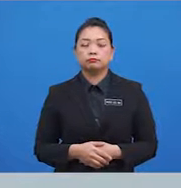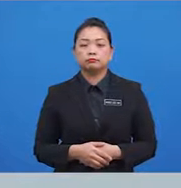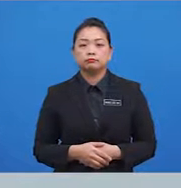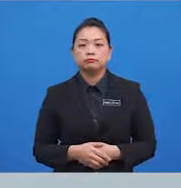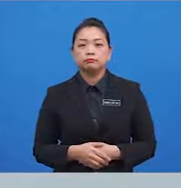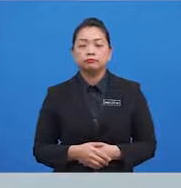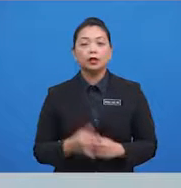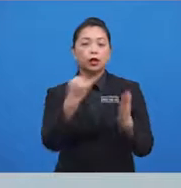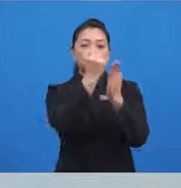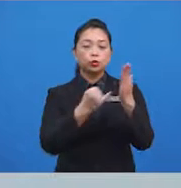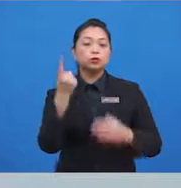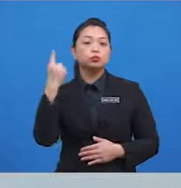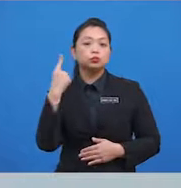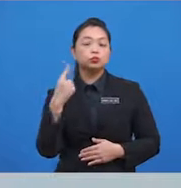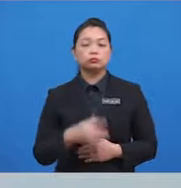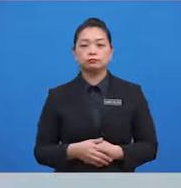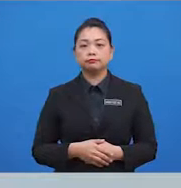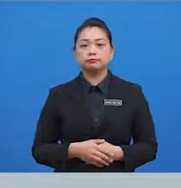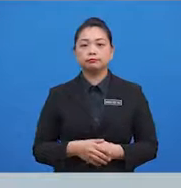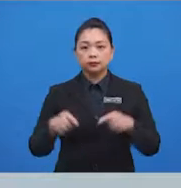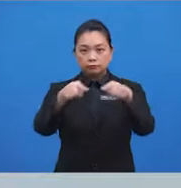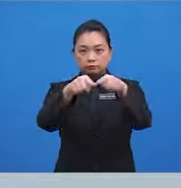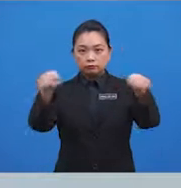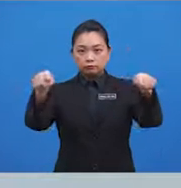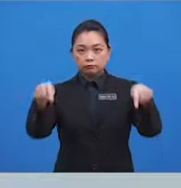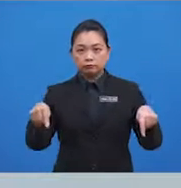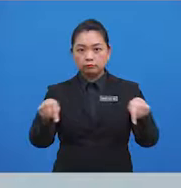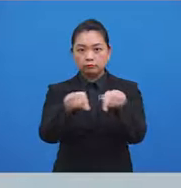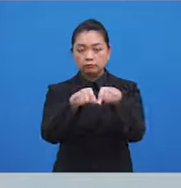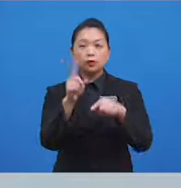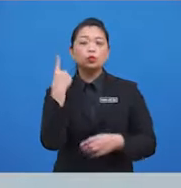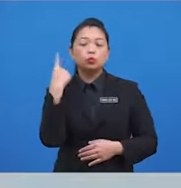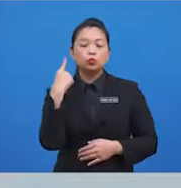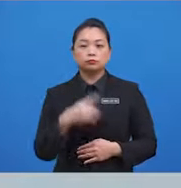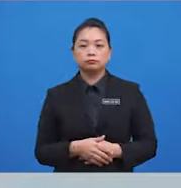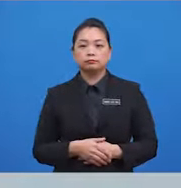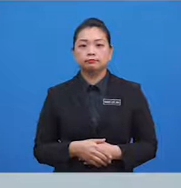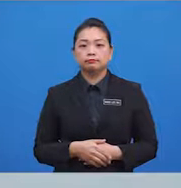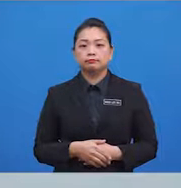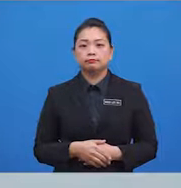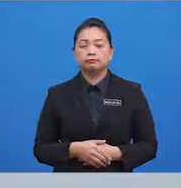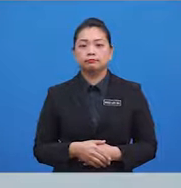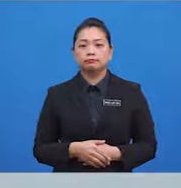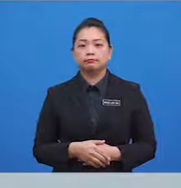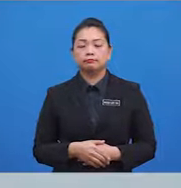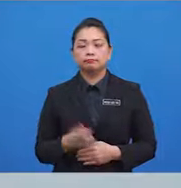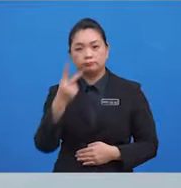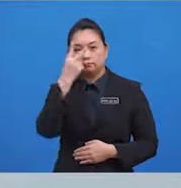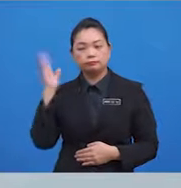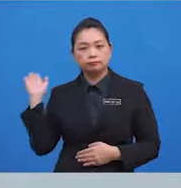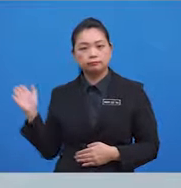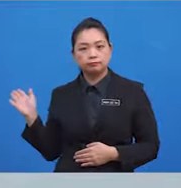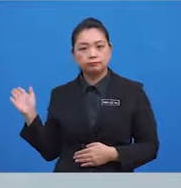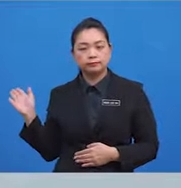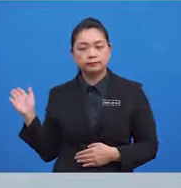Kita lukis dahulu permukaan rata segi empat tepat dengan ukuran panjang 6 cm dan